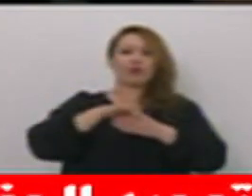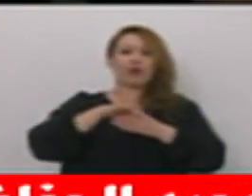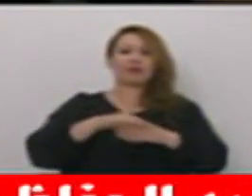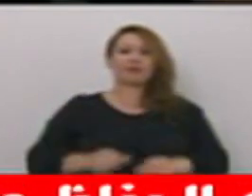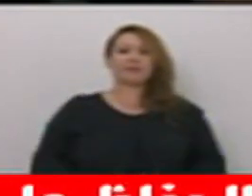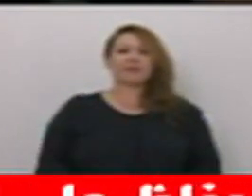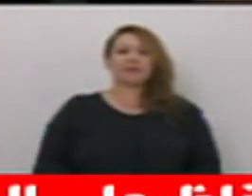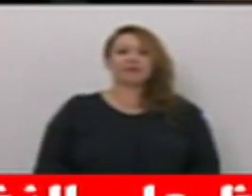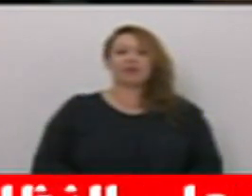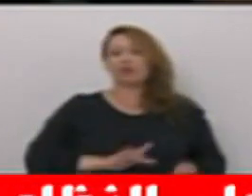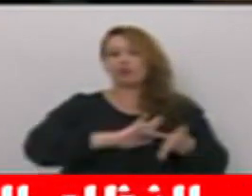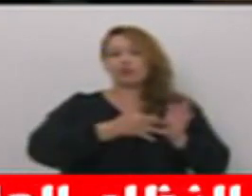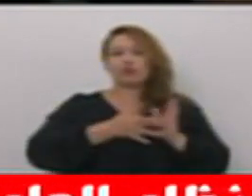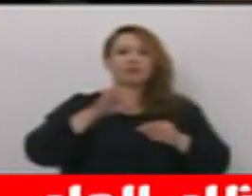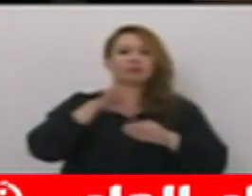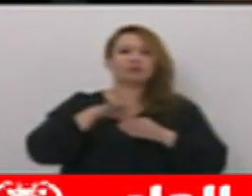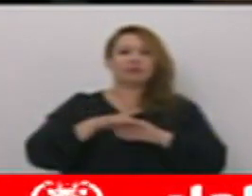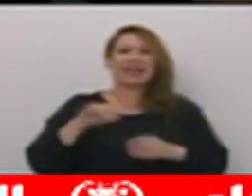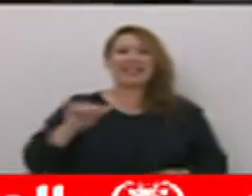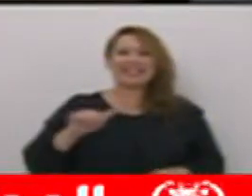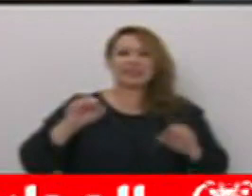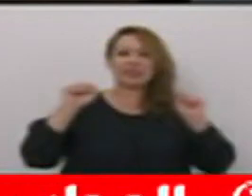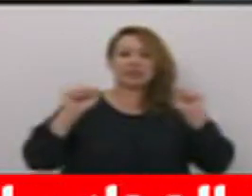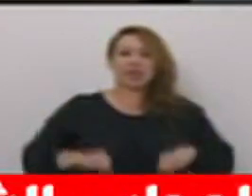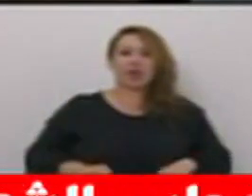بكامله للتصويت. المصوتون بنعم.